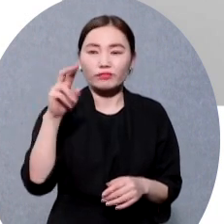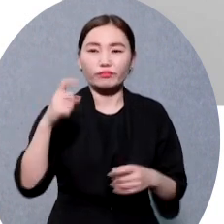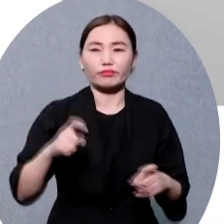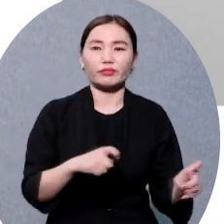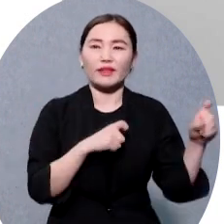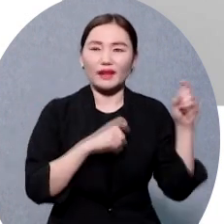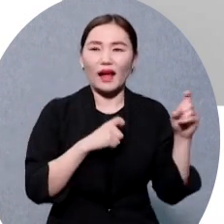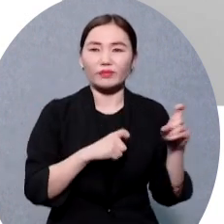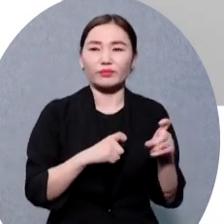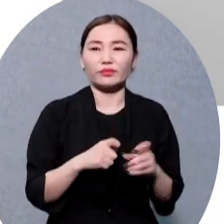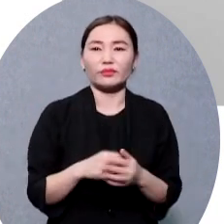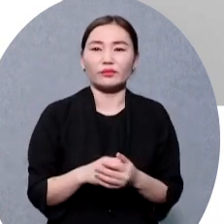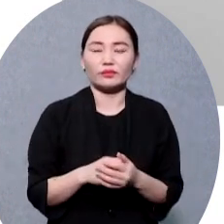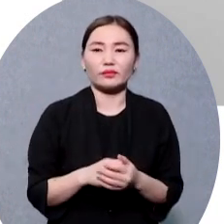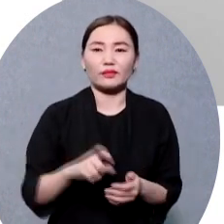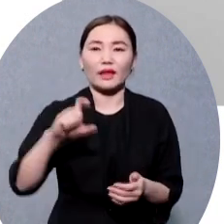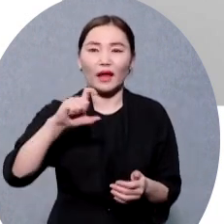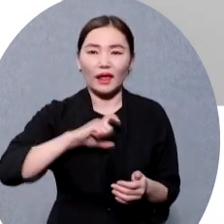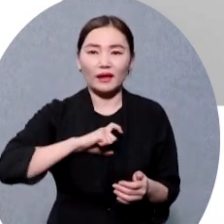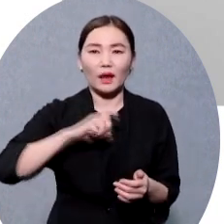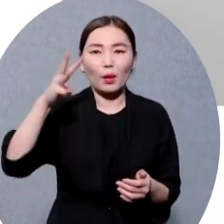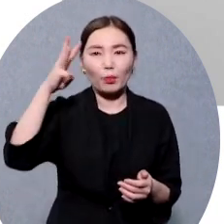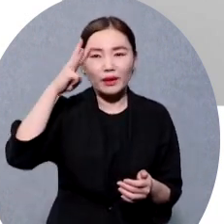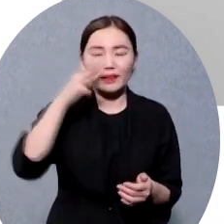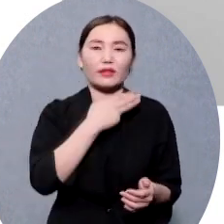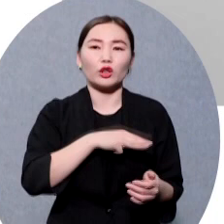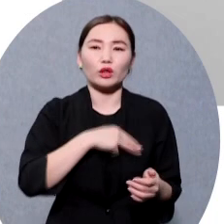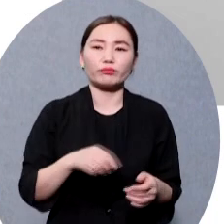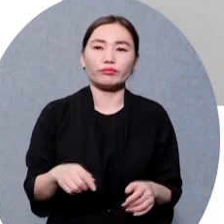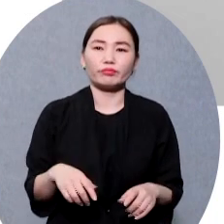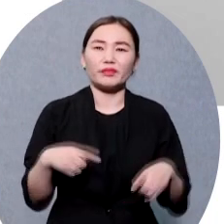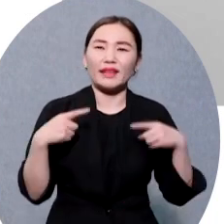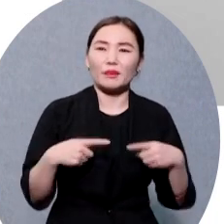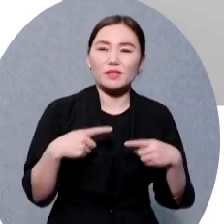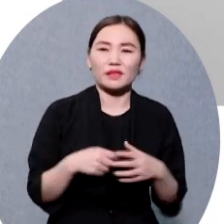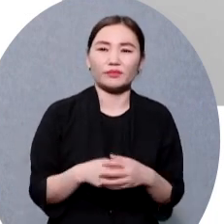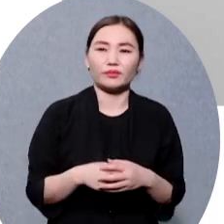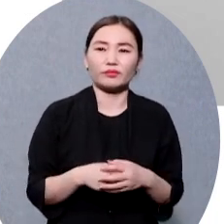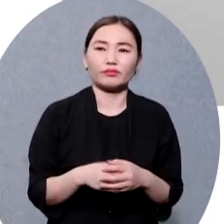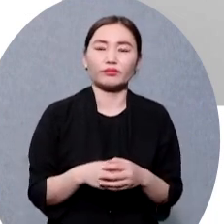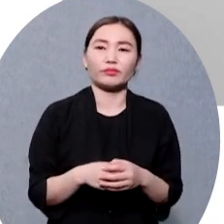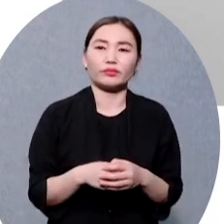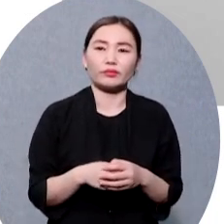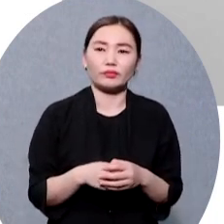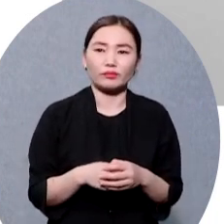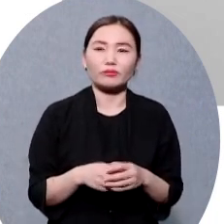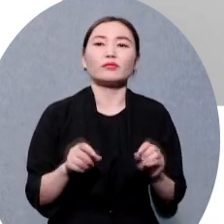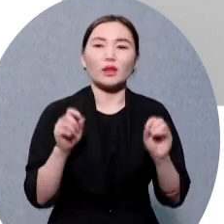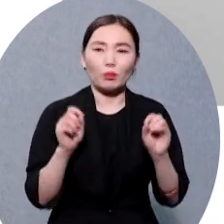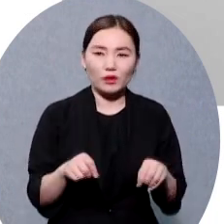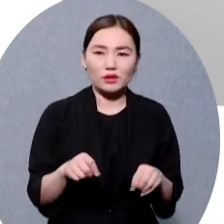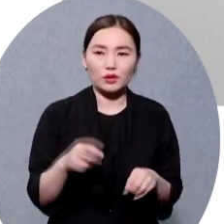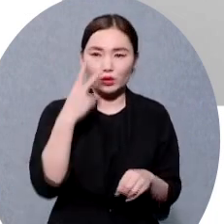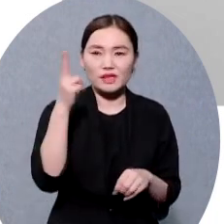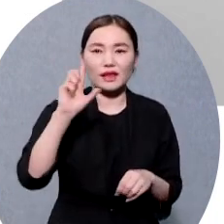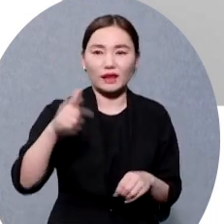тэмцэл за хямралаас гарч одоо улс төрийн нэгдмэл байдлыг бэхжүүлэхийн тулд оюун санааны хувьд монголчуудын одоо нэгдэх